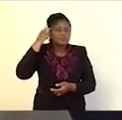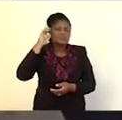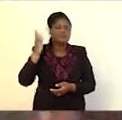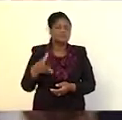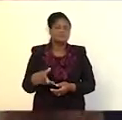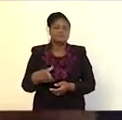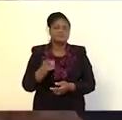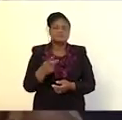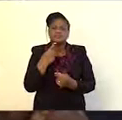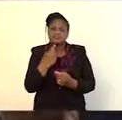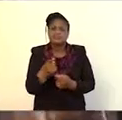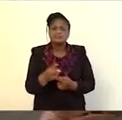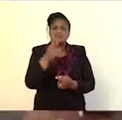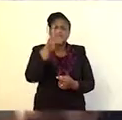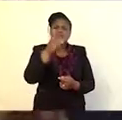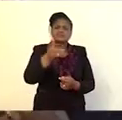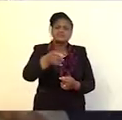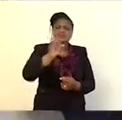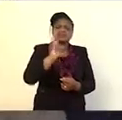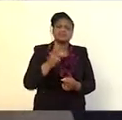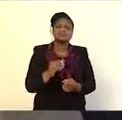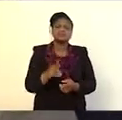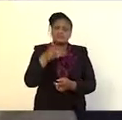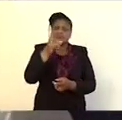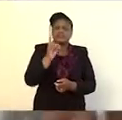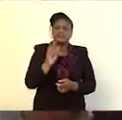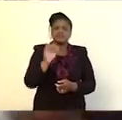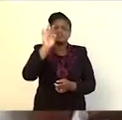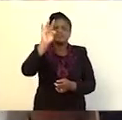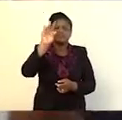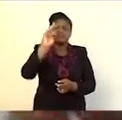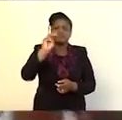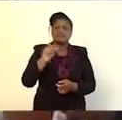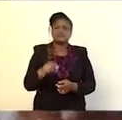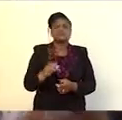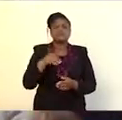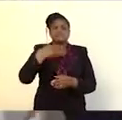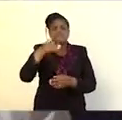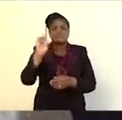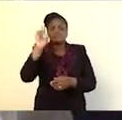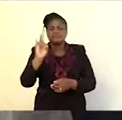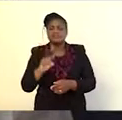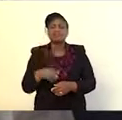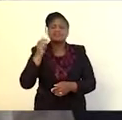kana rakanyurwa kunzi 200 haukwanisi kutosvitsa pa 200 kilometers per hour. Iwe mashoko makuku ari kutaura.